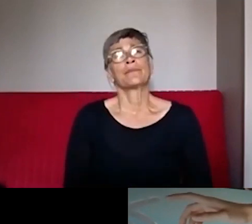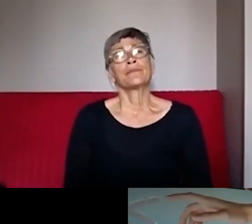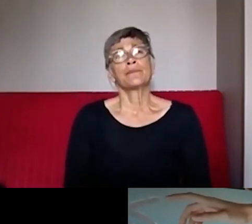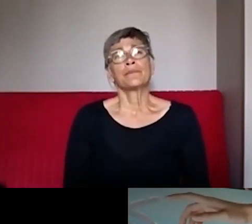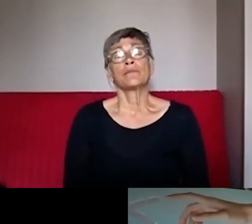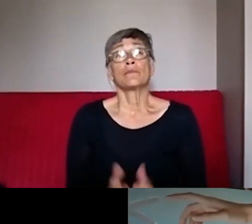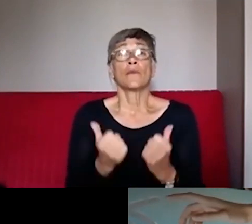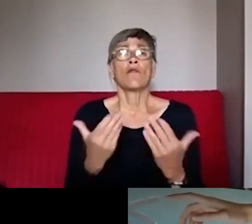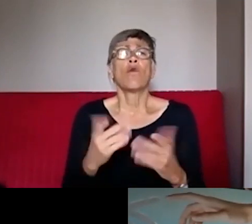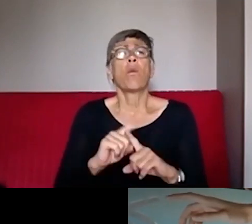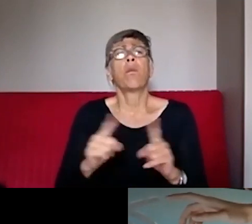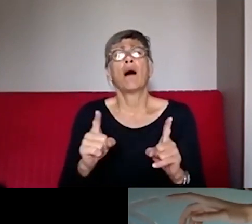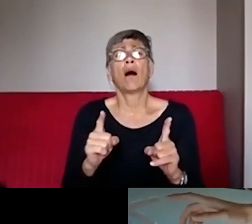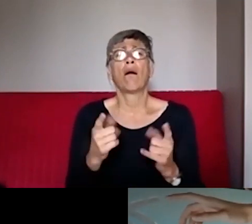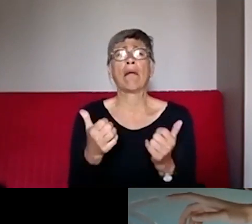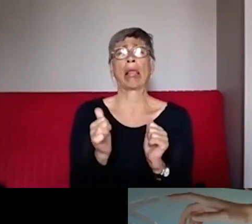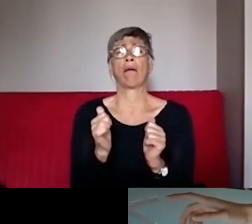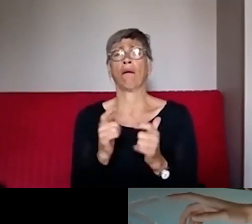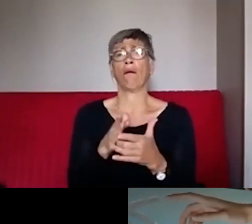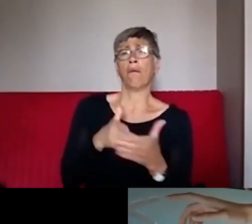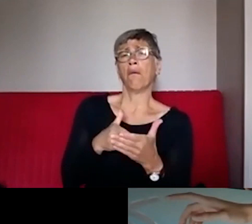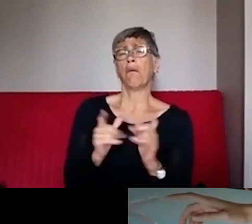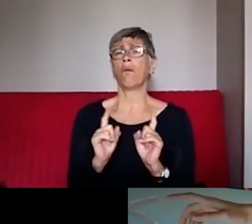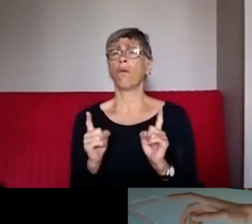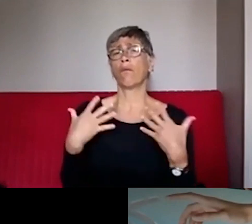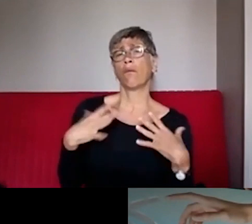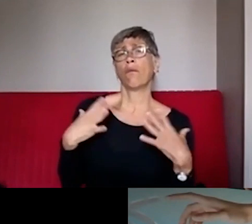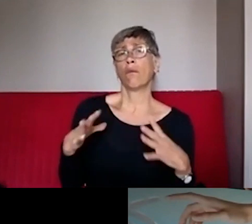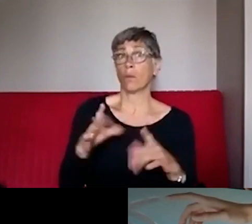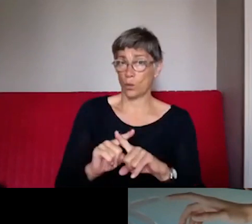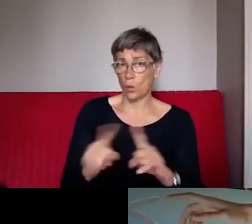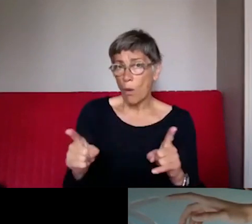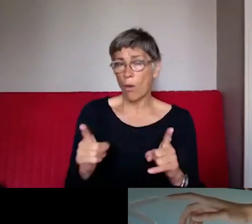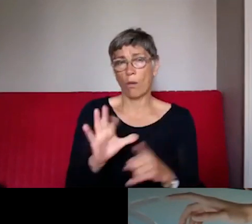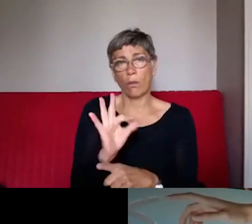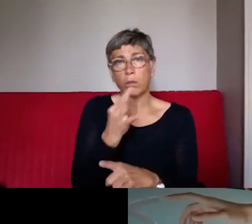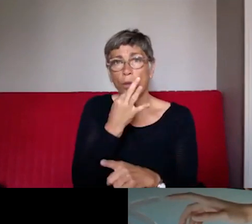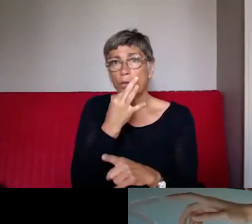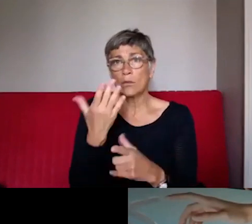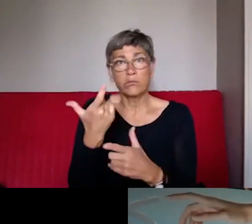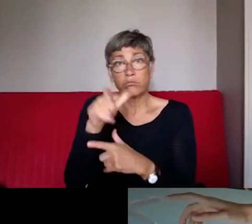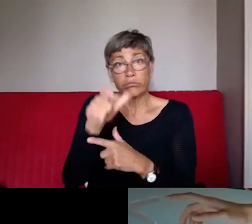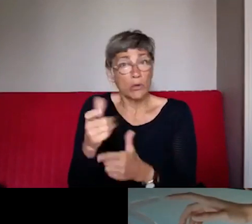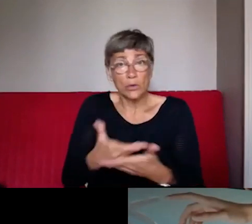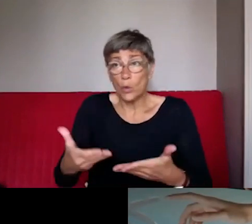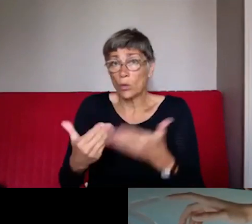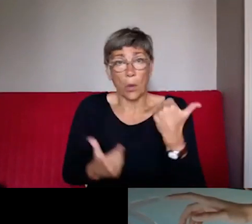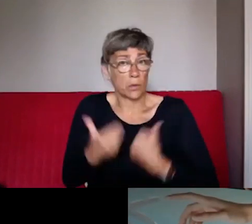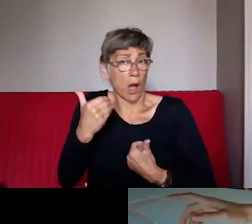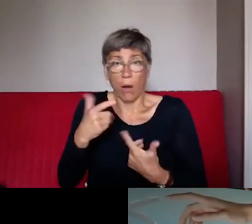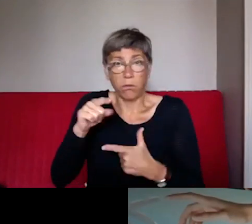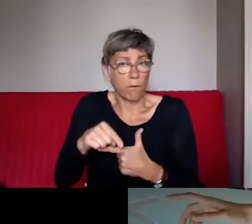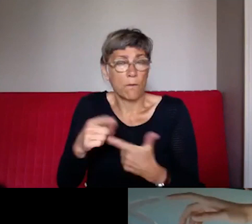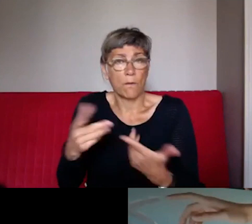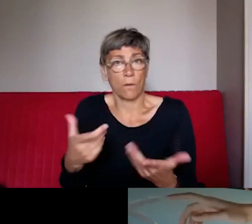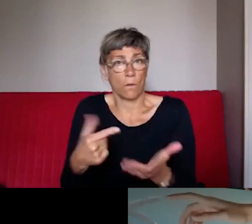voilà, il ne faut pas, je dirais, se donner de barrières pour développer un bilan de compétences, y compris sur des personnes en situation de handicap. Le bilan de compétences,